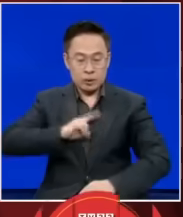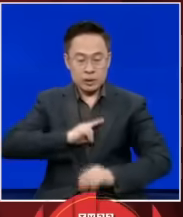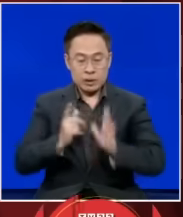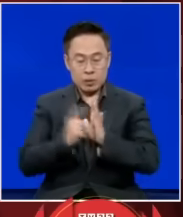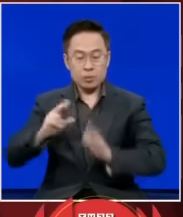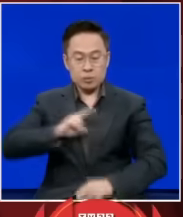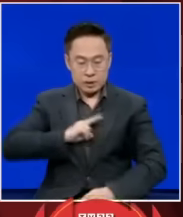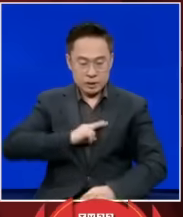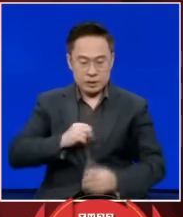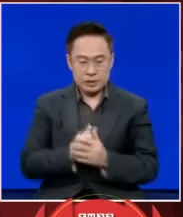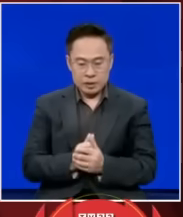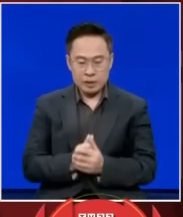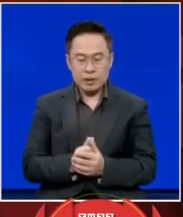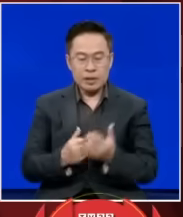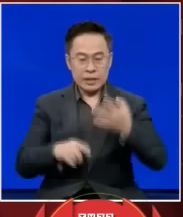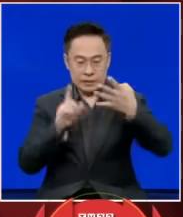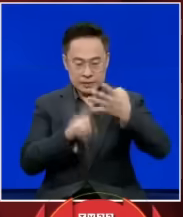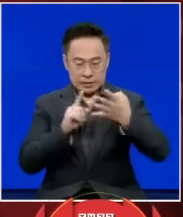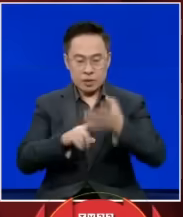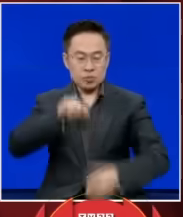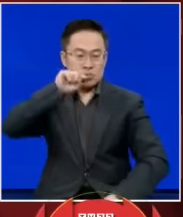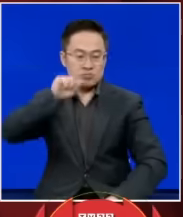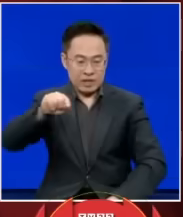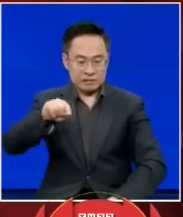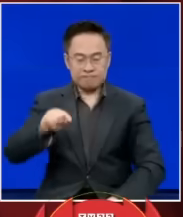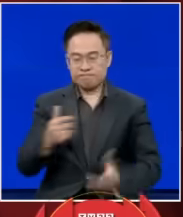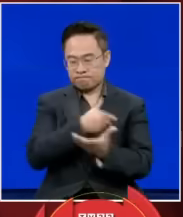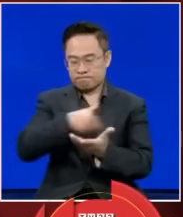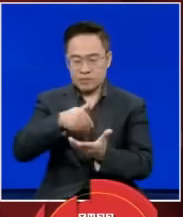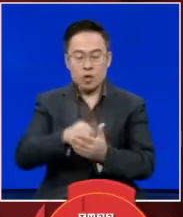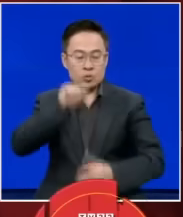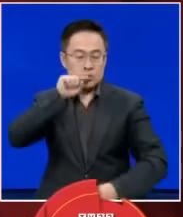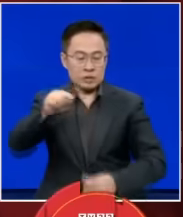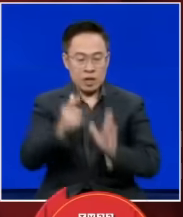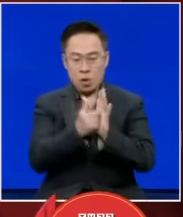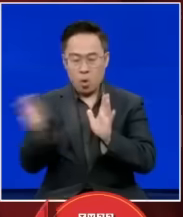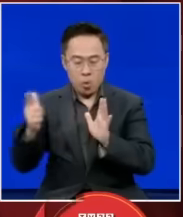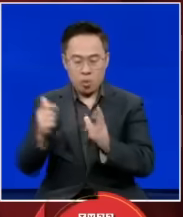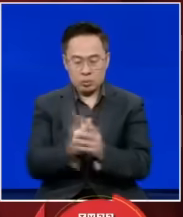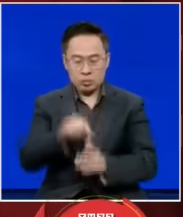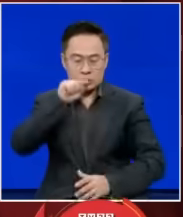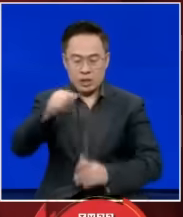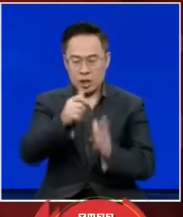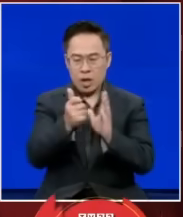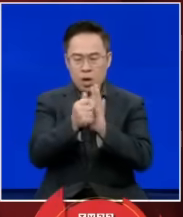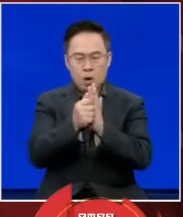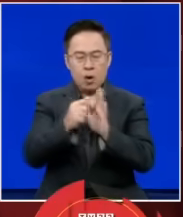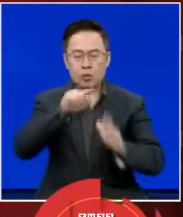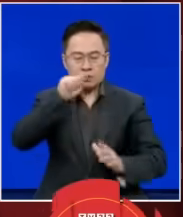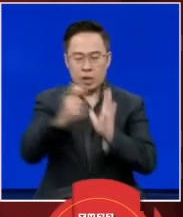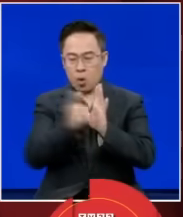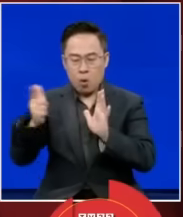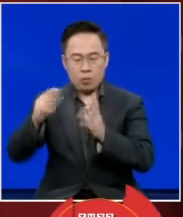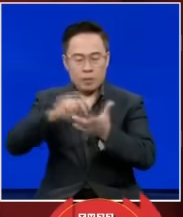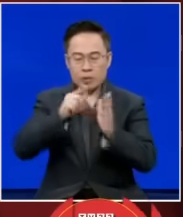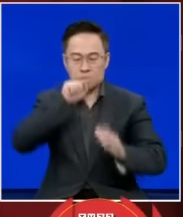ลตามมาตรา1354คือถูกสั่งให้ออกฮะตามมาตรา75 131 134 136